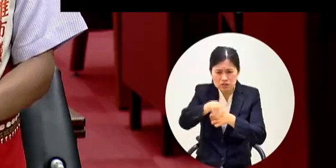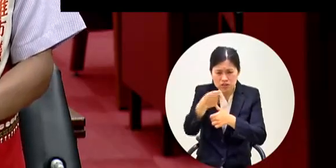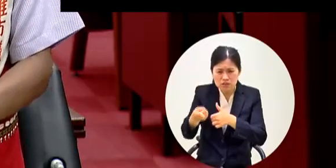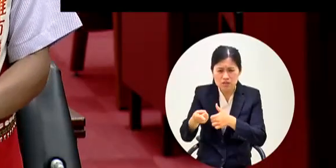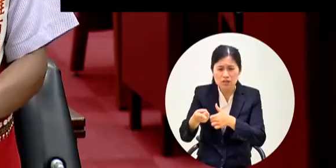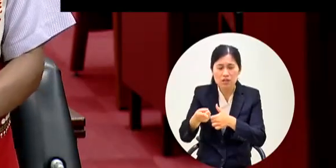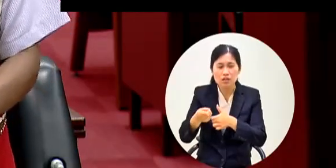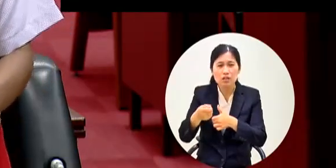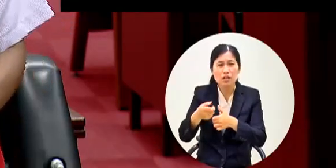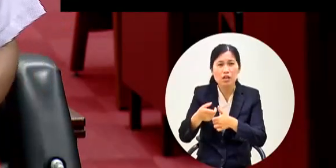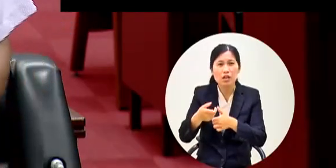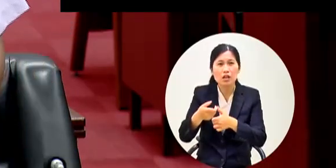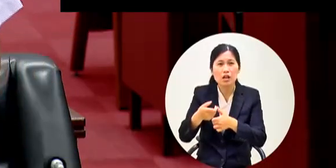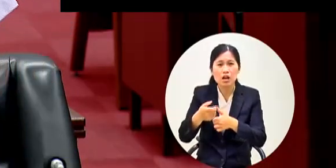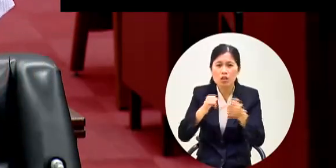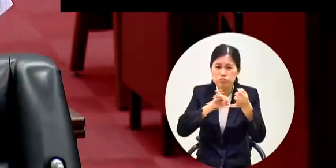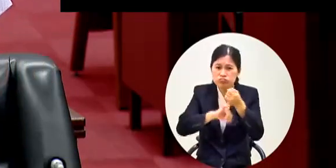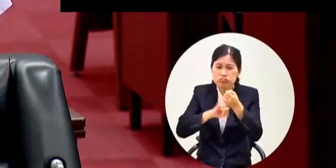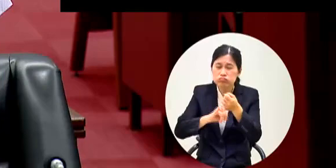要怎么作业，